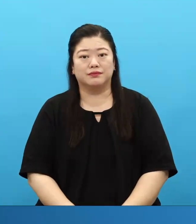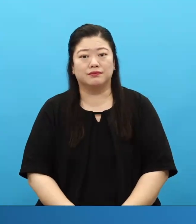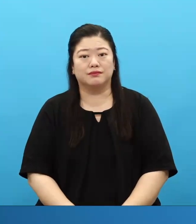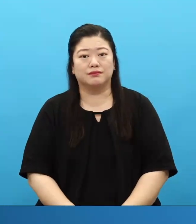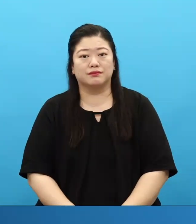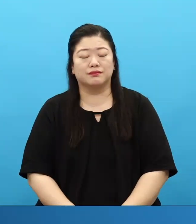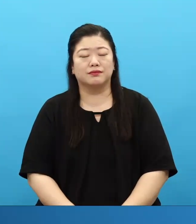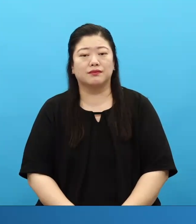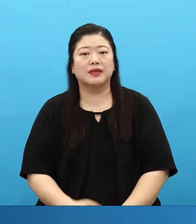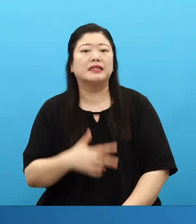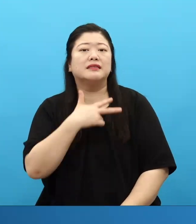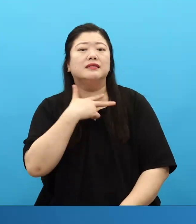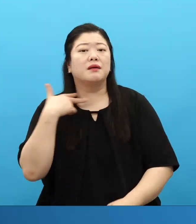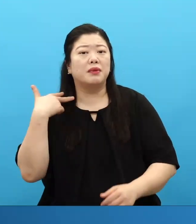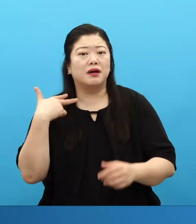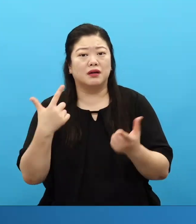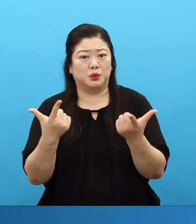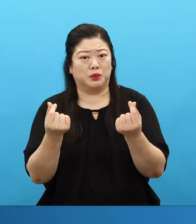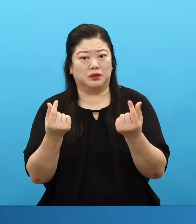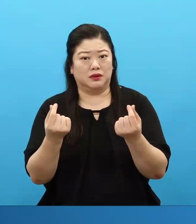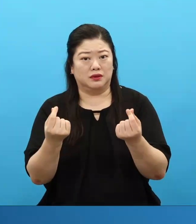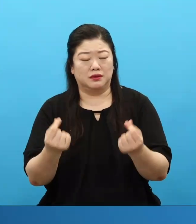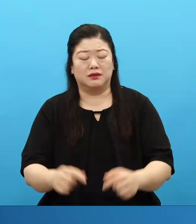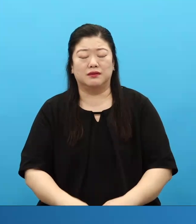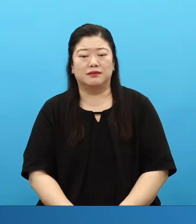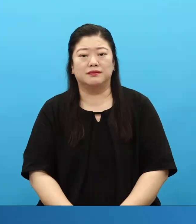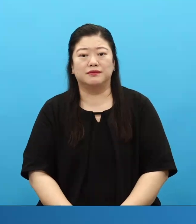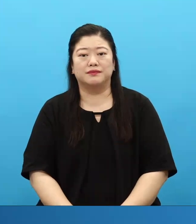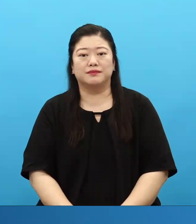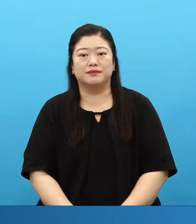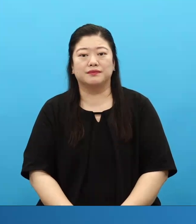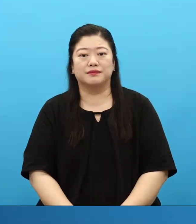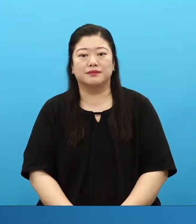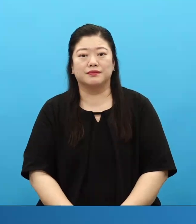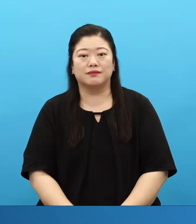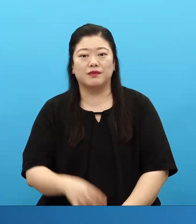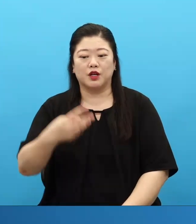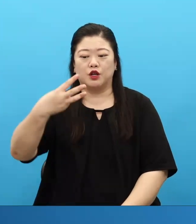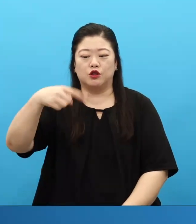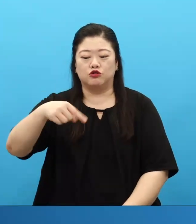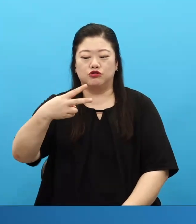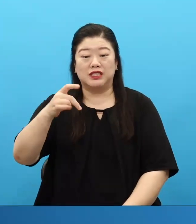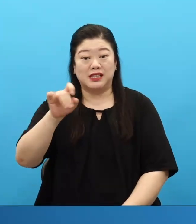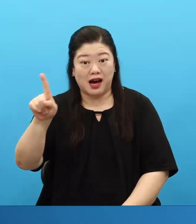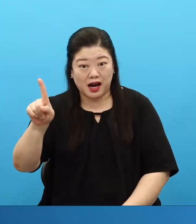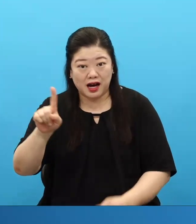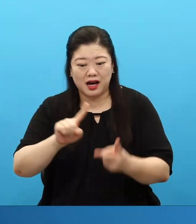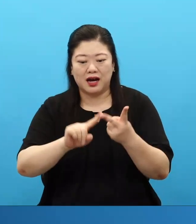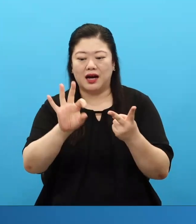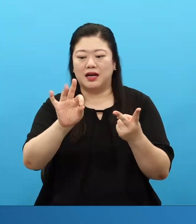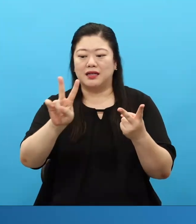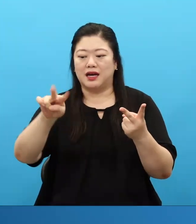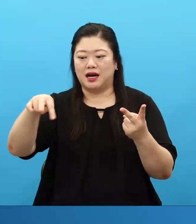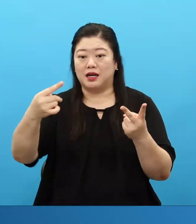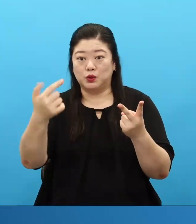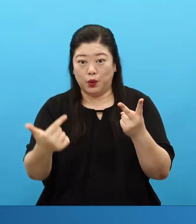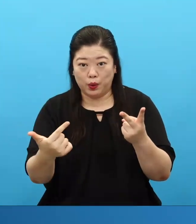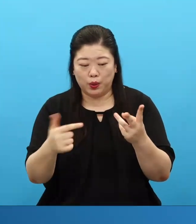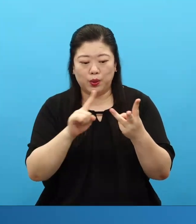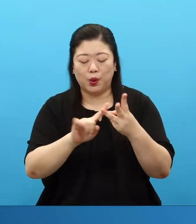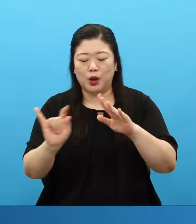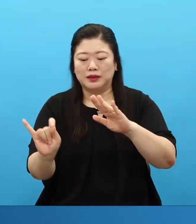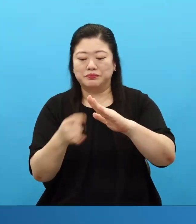very important. 그래서 루디아, 야손, 브리스가 이런 사람들